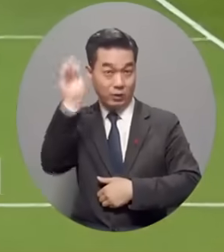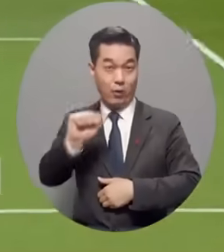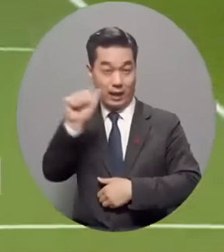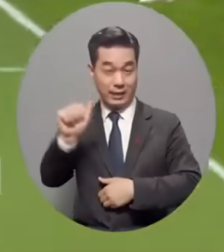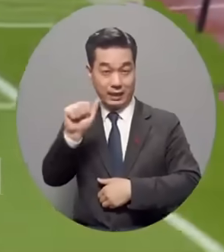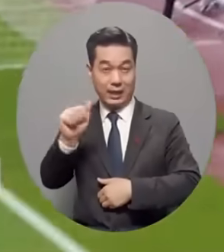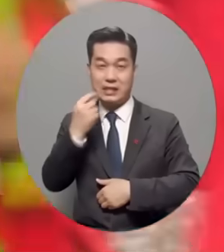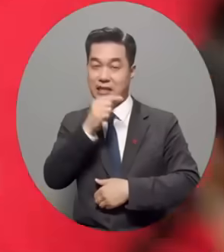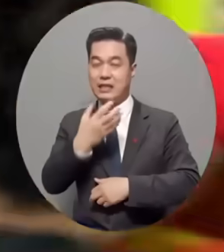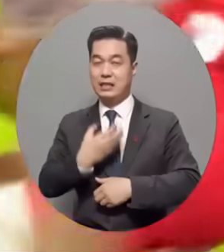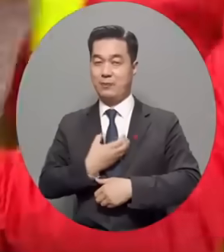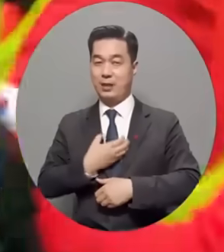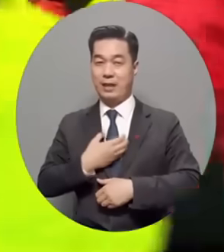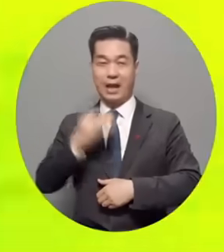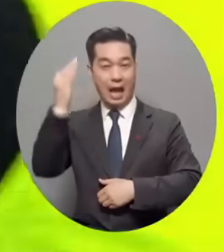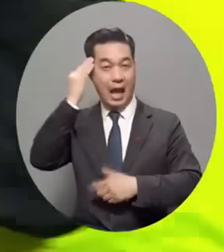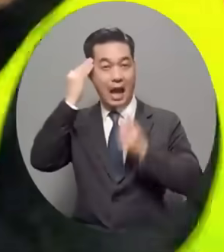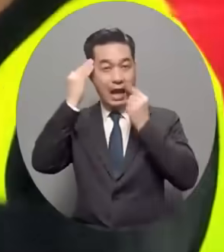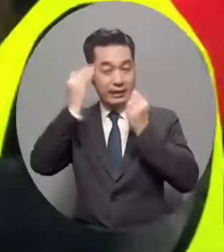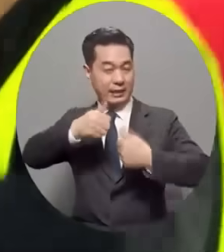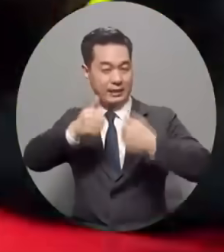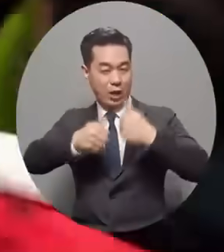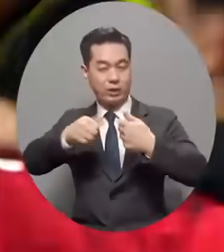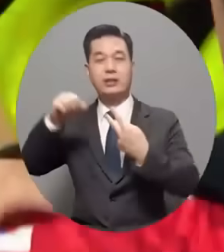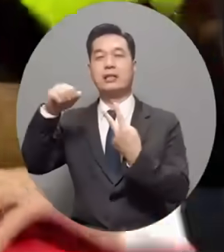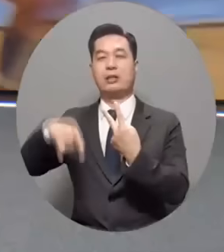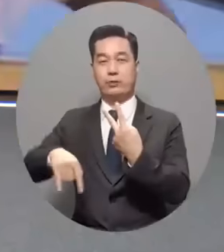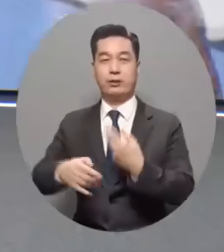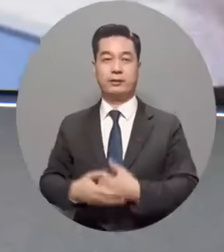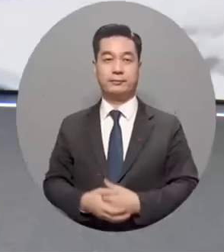땄던 한일전이 2위에 올랐습니다.